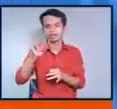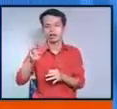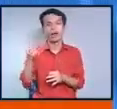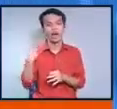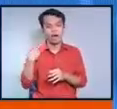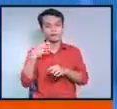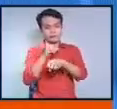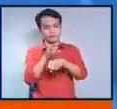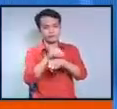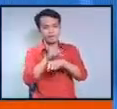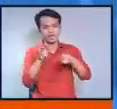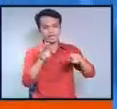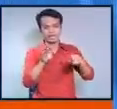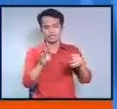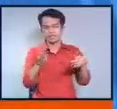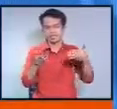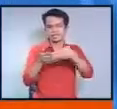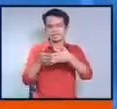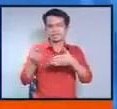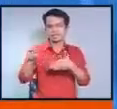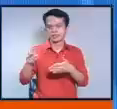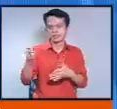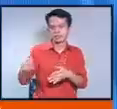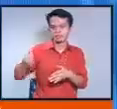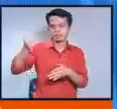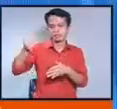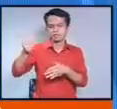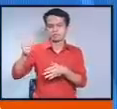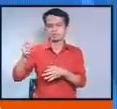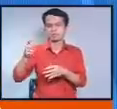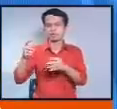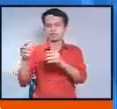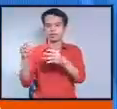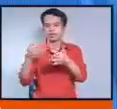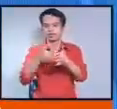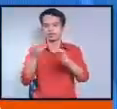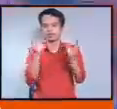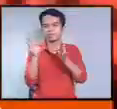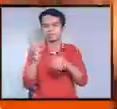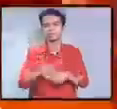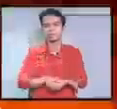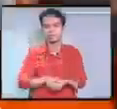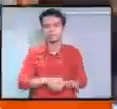tutol sa pagtatalaga sa kanya sa Komite Kontra Droga. Umaaksyon si Marianne Enriquez.